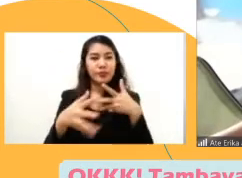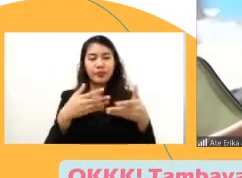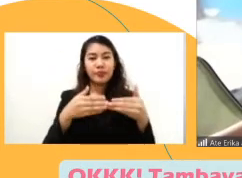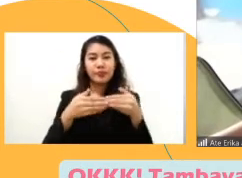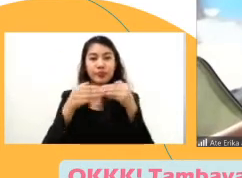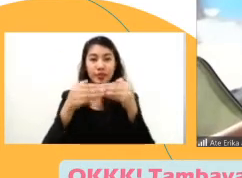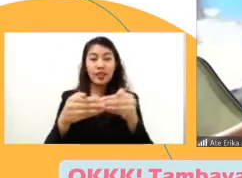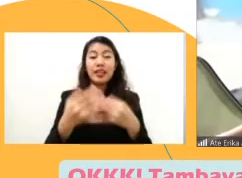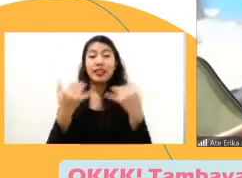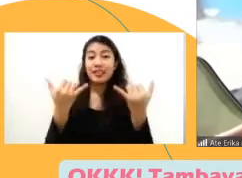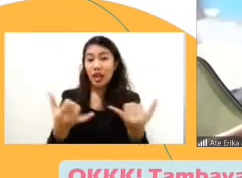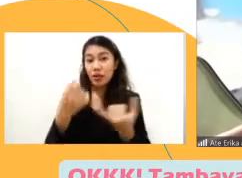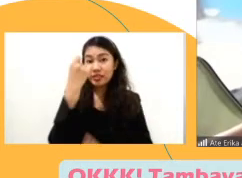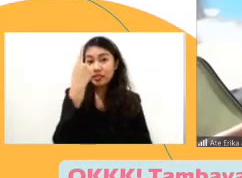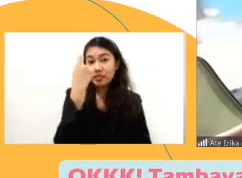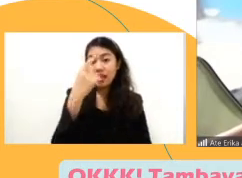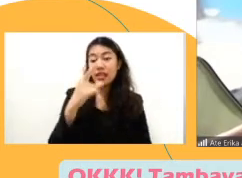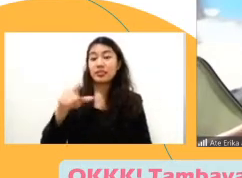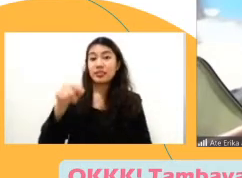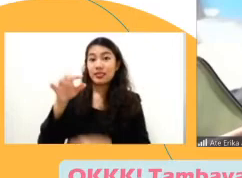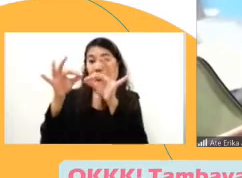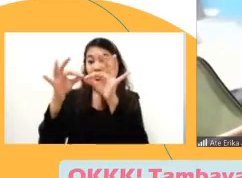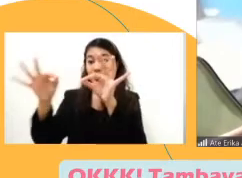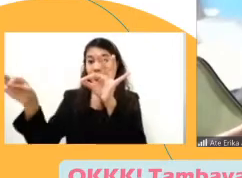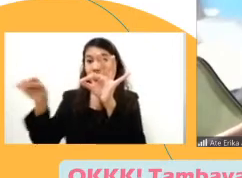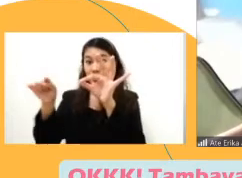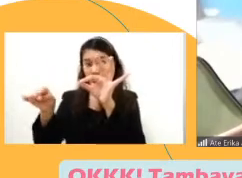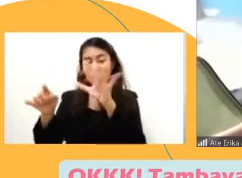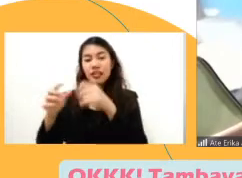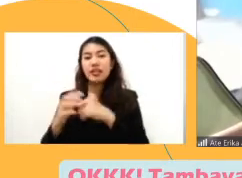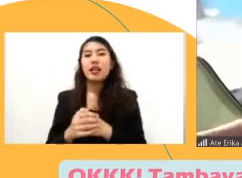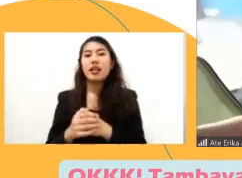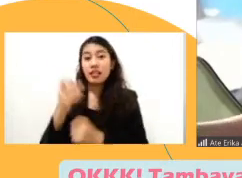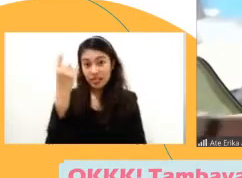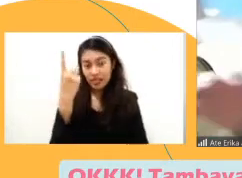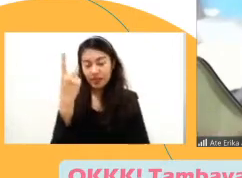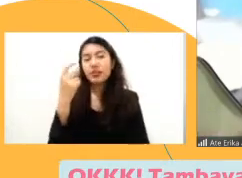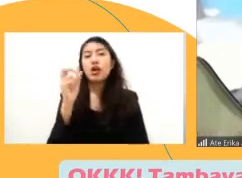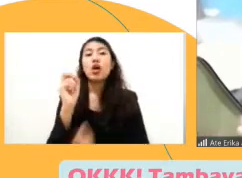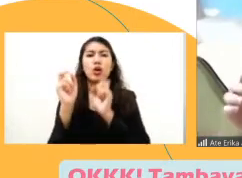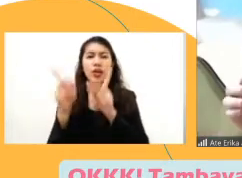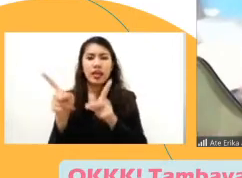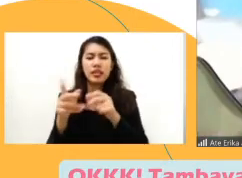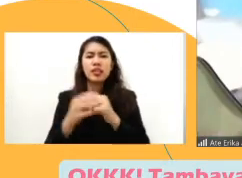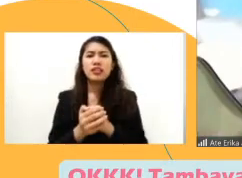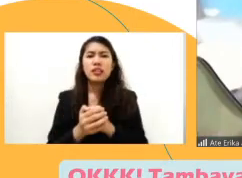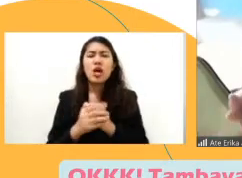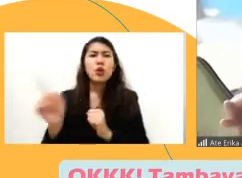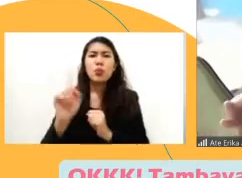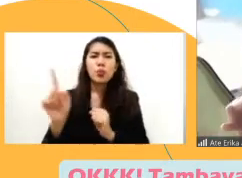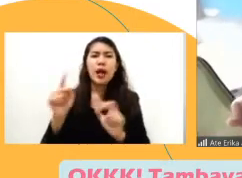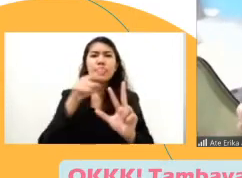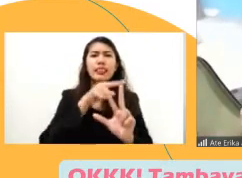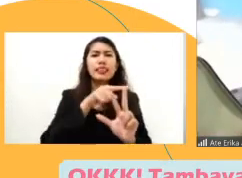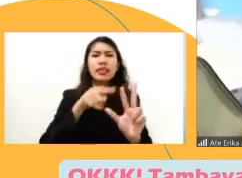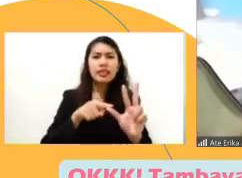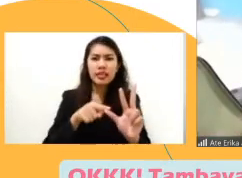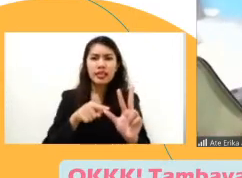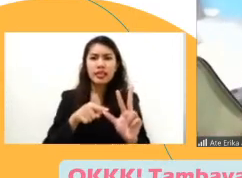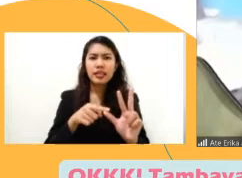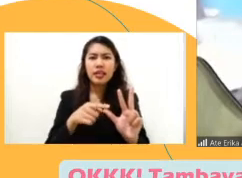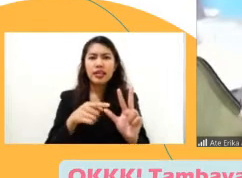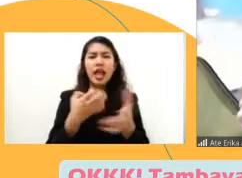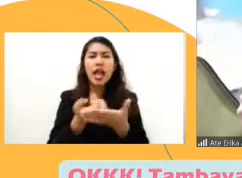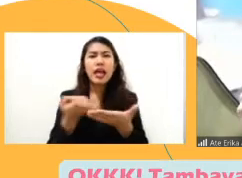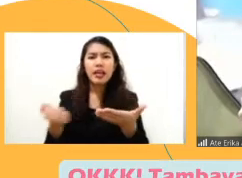at kung ano ang maaring gawin ng lyrics. Sunod, ano ba ang 3 elementong meron ang lyrics? Madaming elements